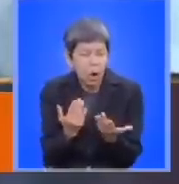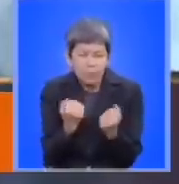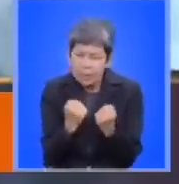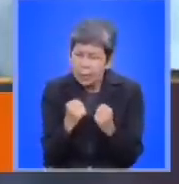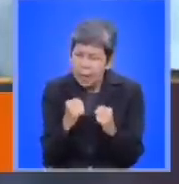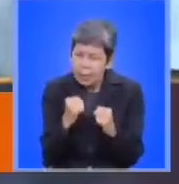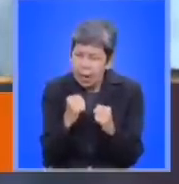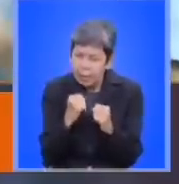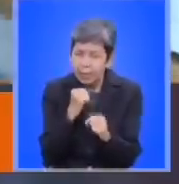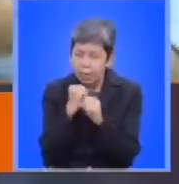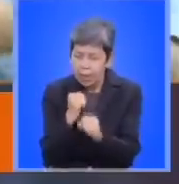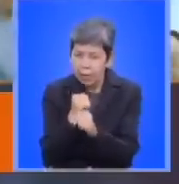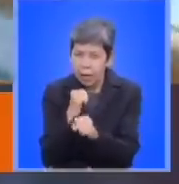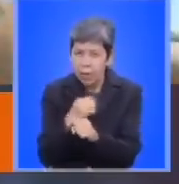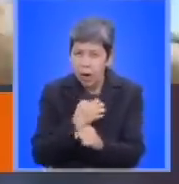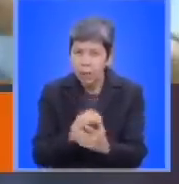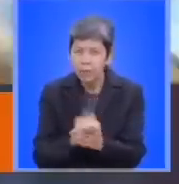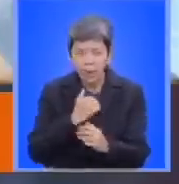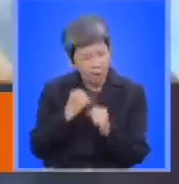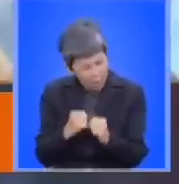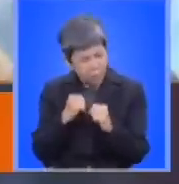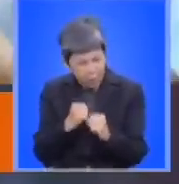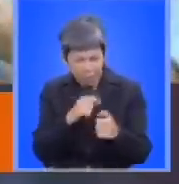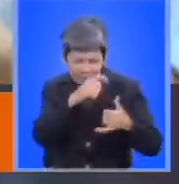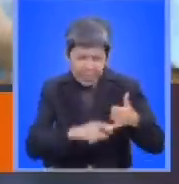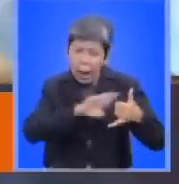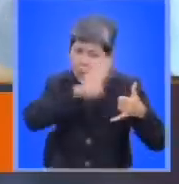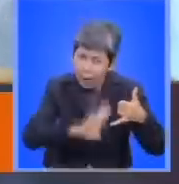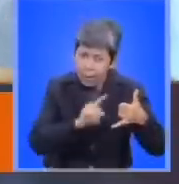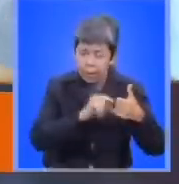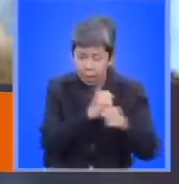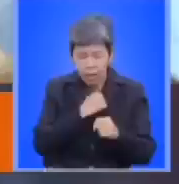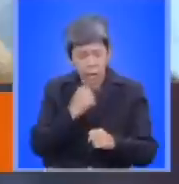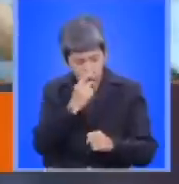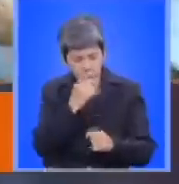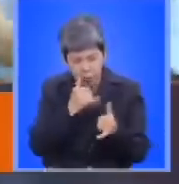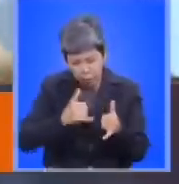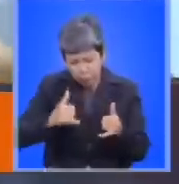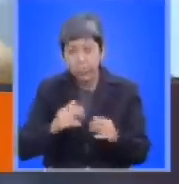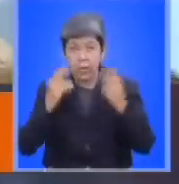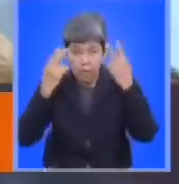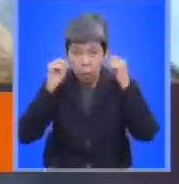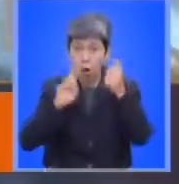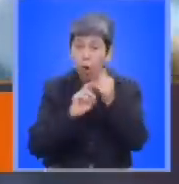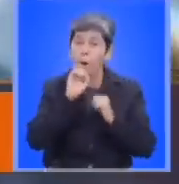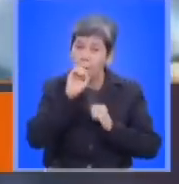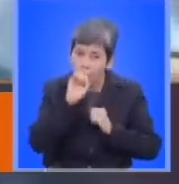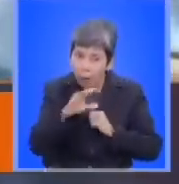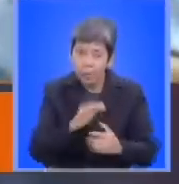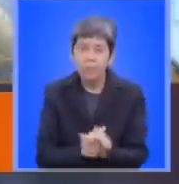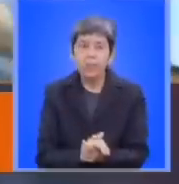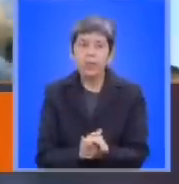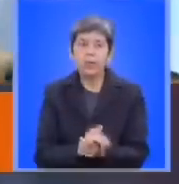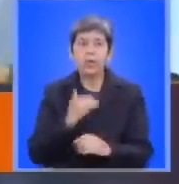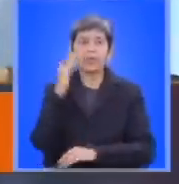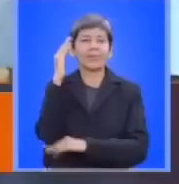ายอุโมงค์นะครับที่ถ้าเราพยายามเก็บเคสมากขึ้นเราคงจะเห็นมากขึ้นท่านรองนายกเน้นชัดเจนแล้วนะครับกรณีที่